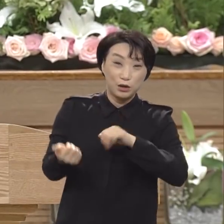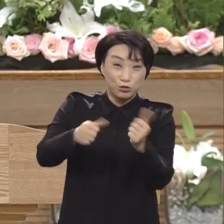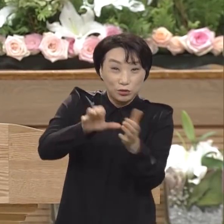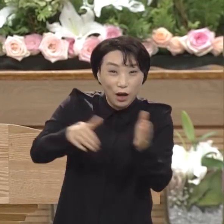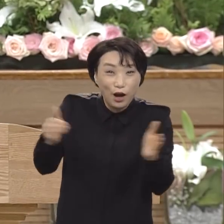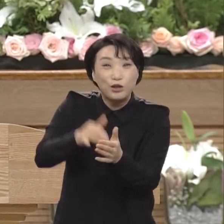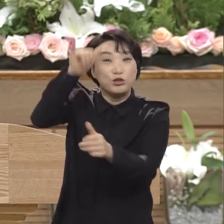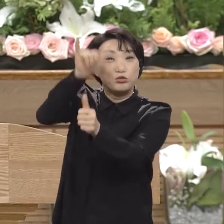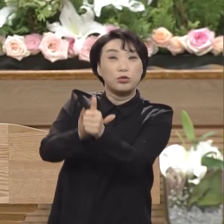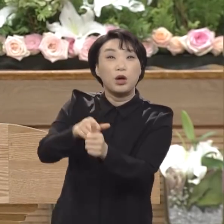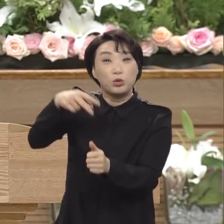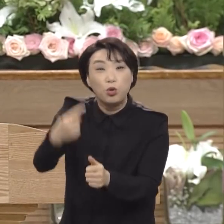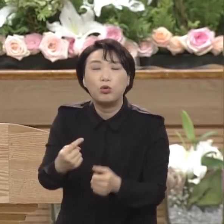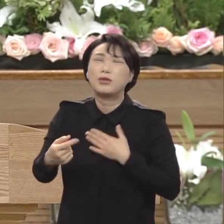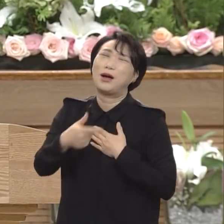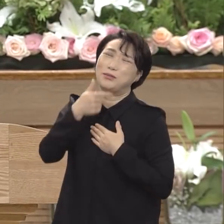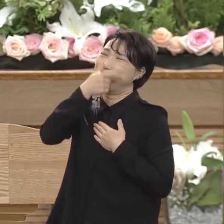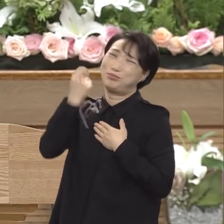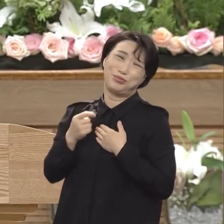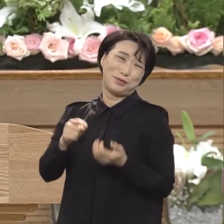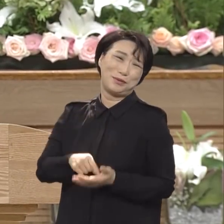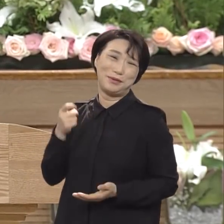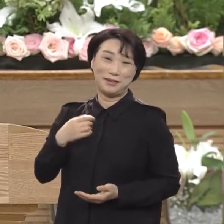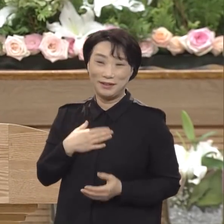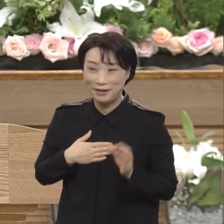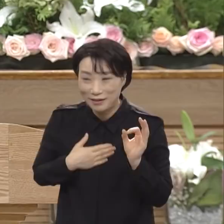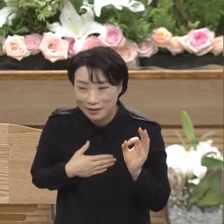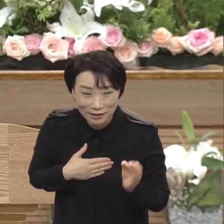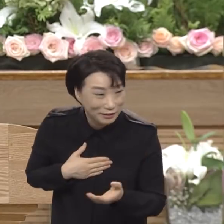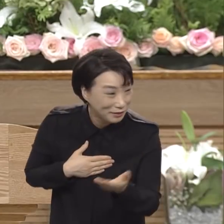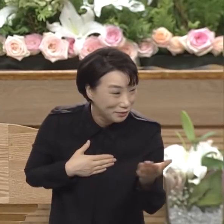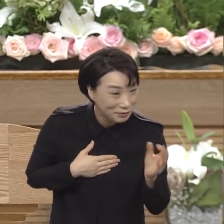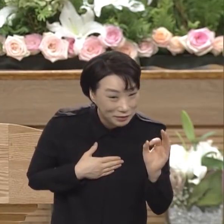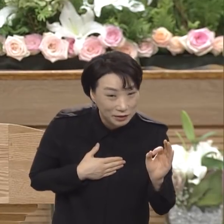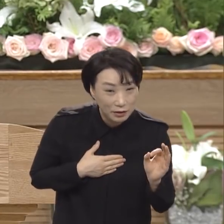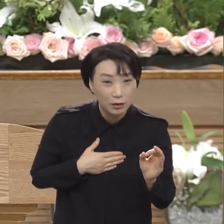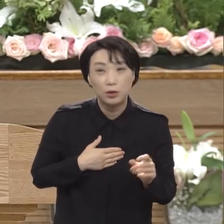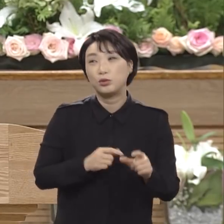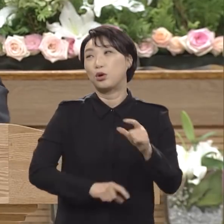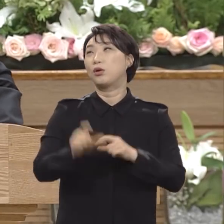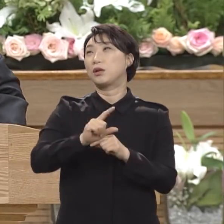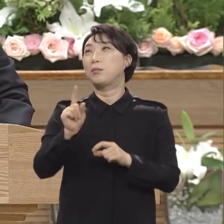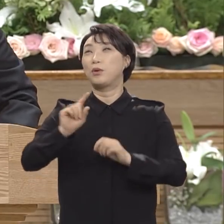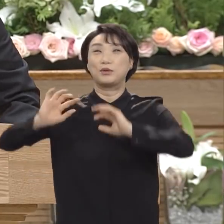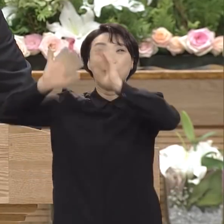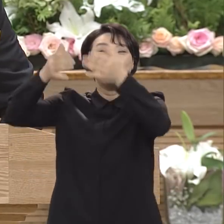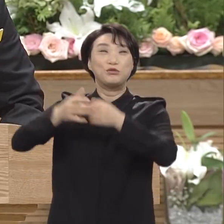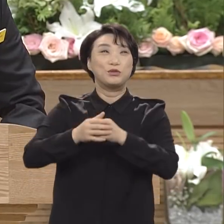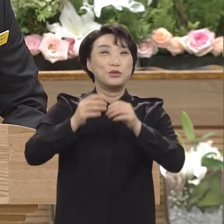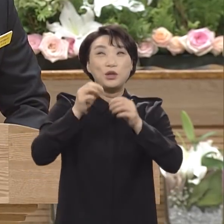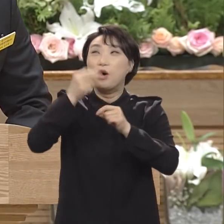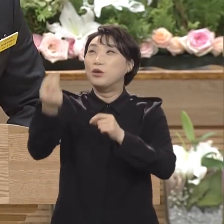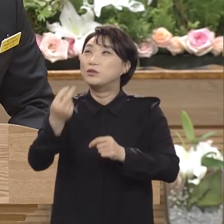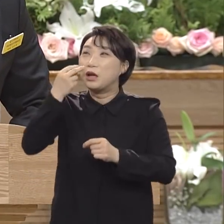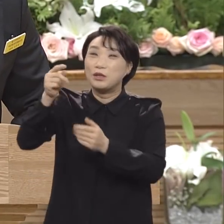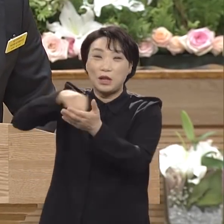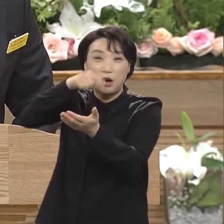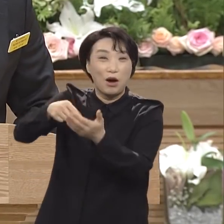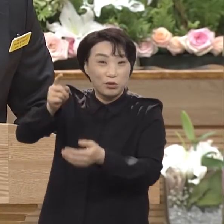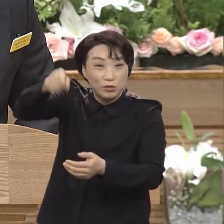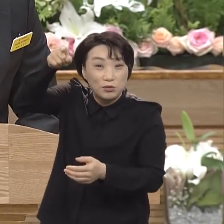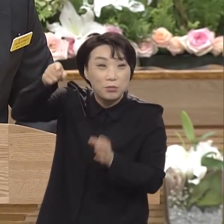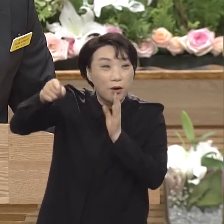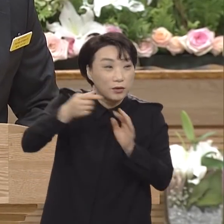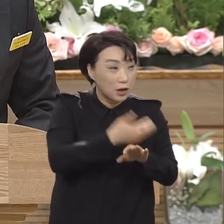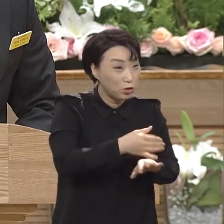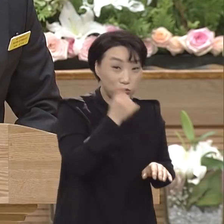충성해도 모자란다 이 말이요. 알았습니까? 더 이상의 천국과 영생의 보상보다 큰 보상이 어디